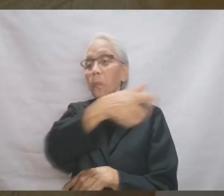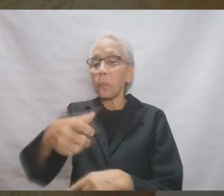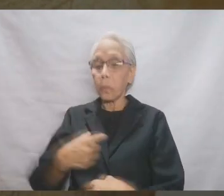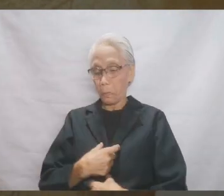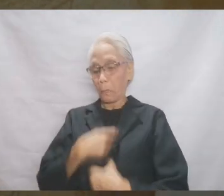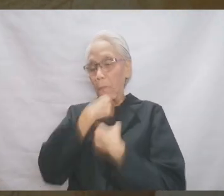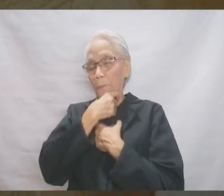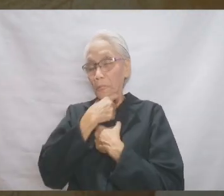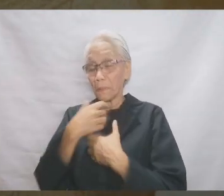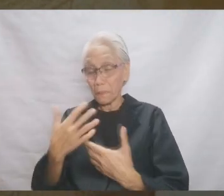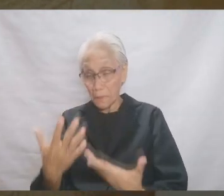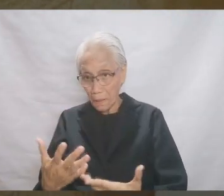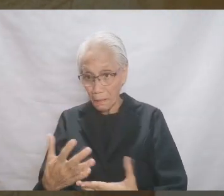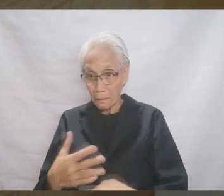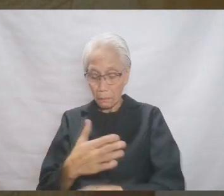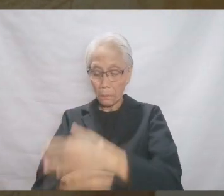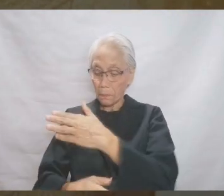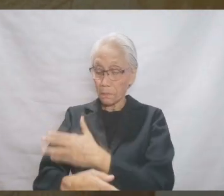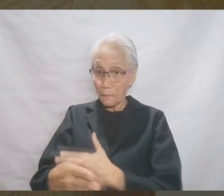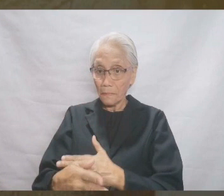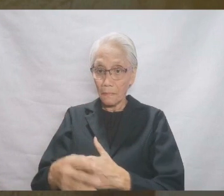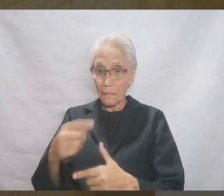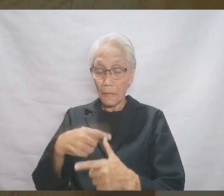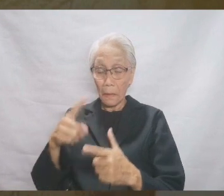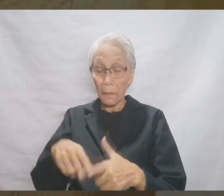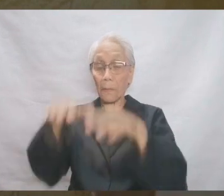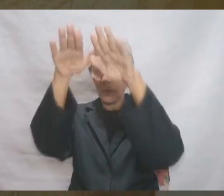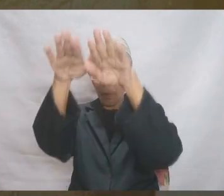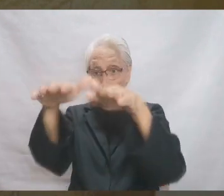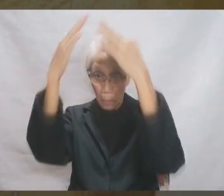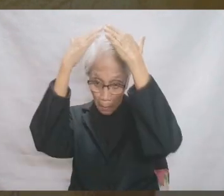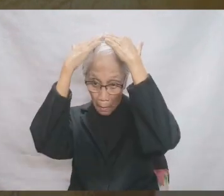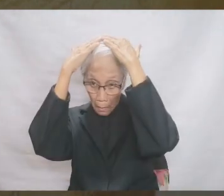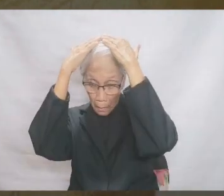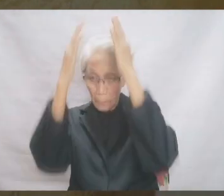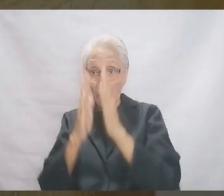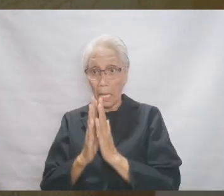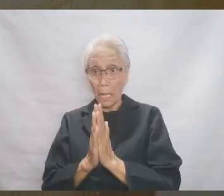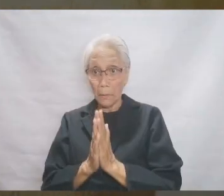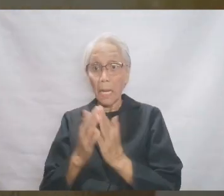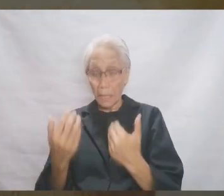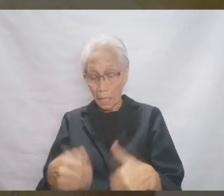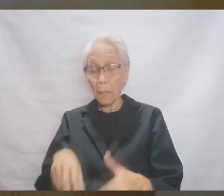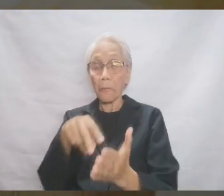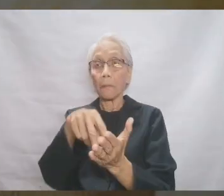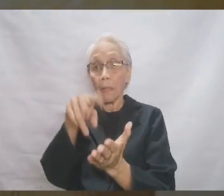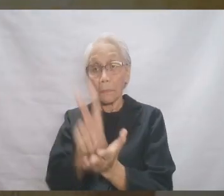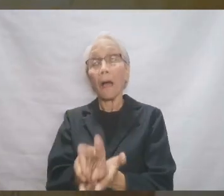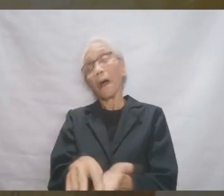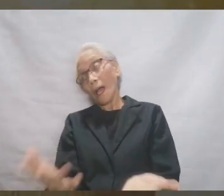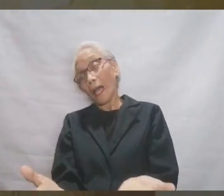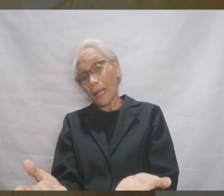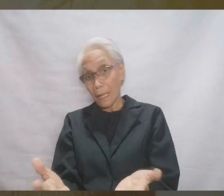iyong Amerikana, iwas-iwas mo lang yung barong mo, patungan mo ng kamay sa ulo, magpe-pray over ka, tapos